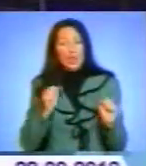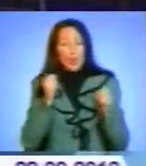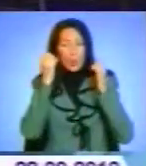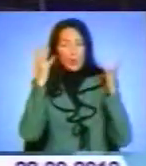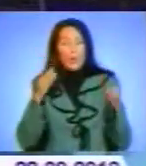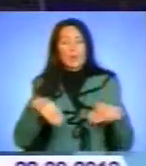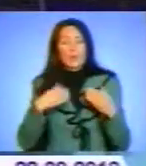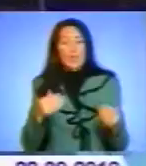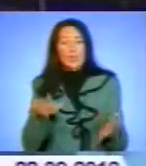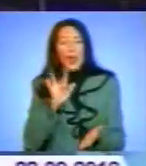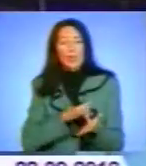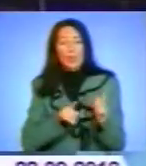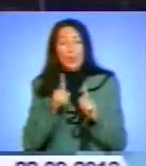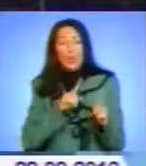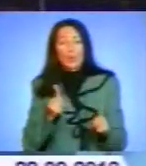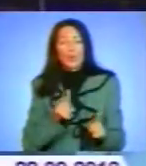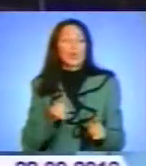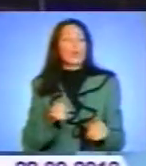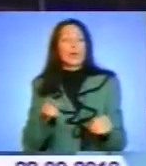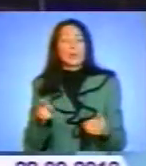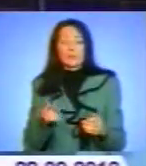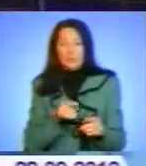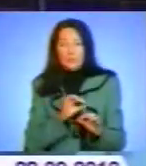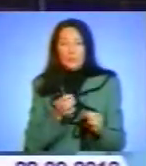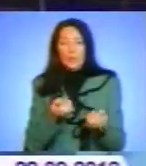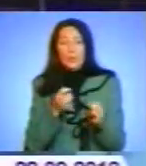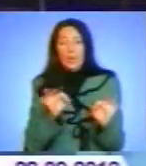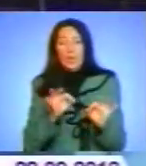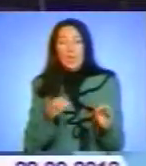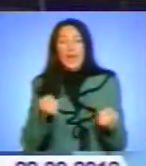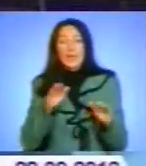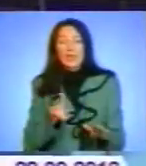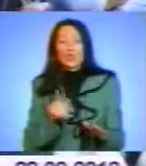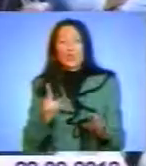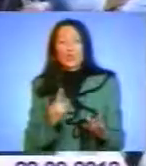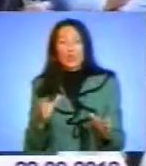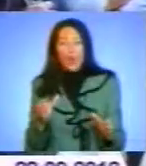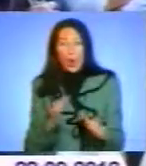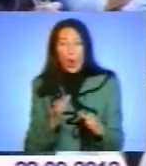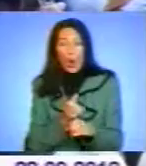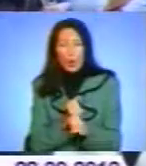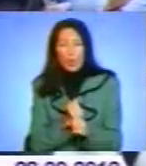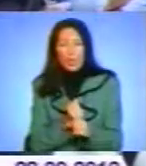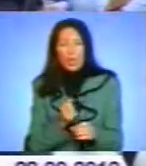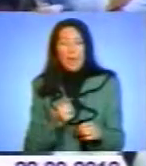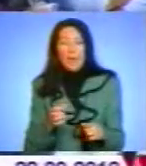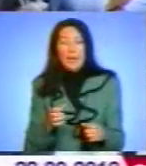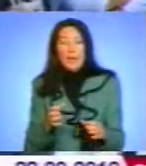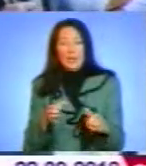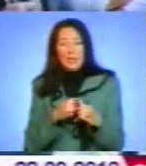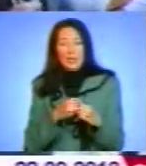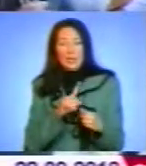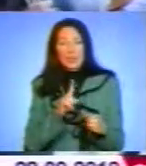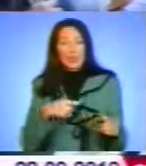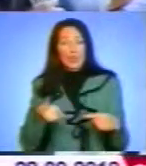аби освітянські керівники аргументували рішення про скорочення секції з футболу. Донесли до нас